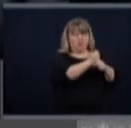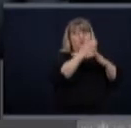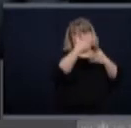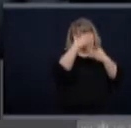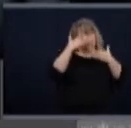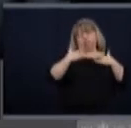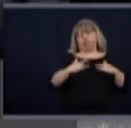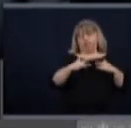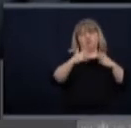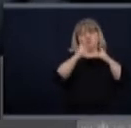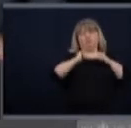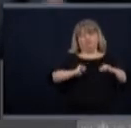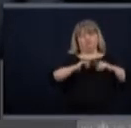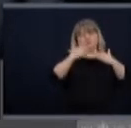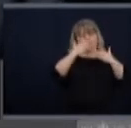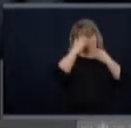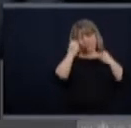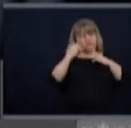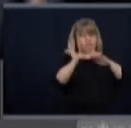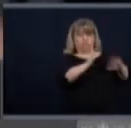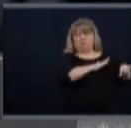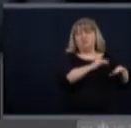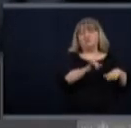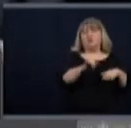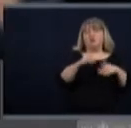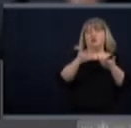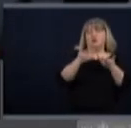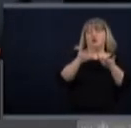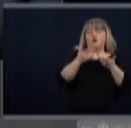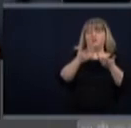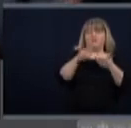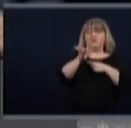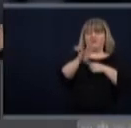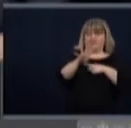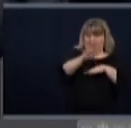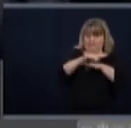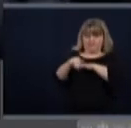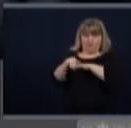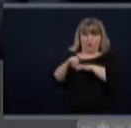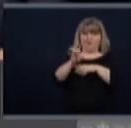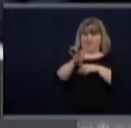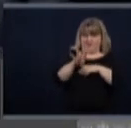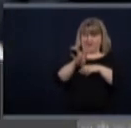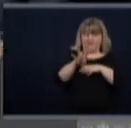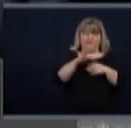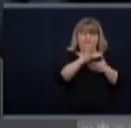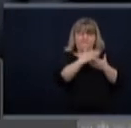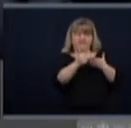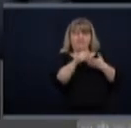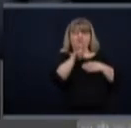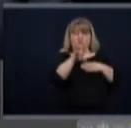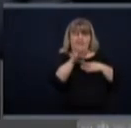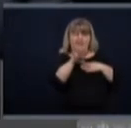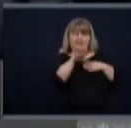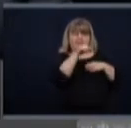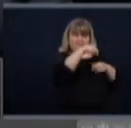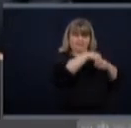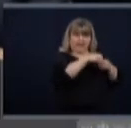disais tantôt, 84 décès, mais 75 dans les résidences, 9 dans les